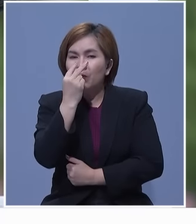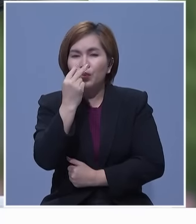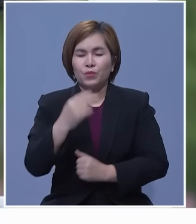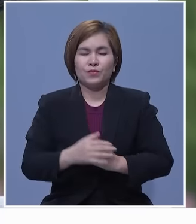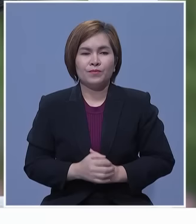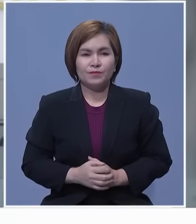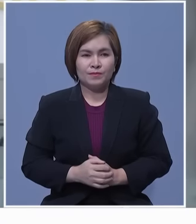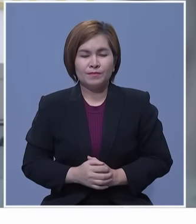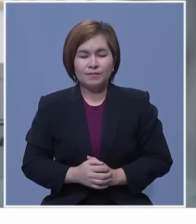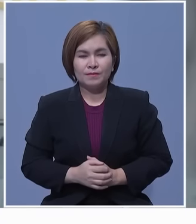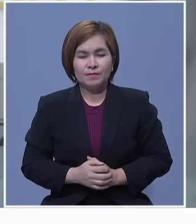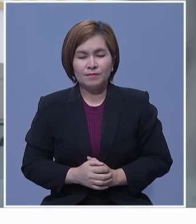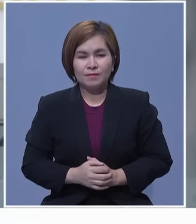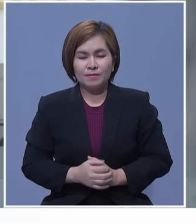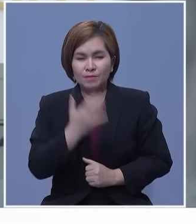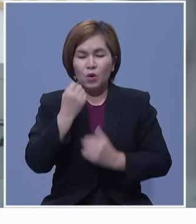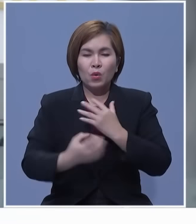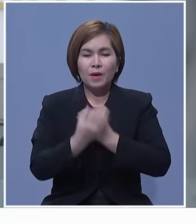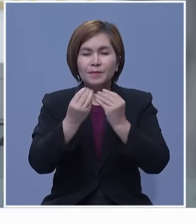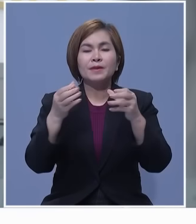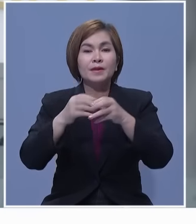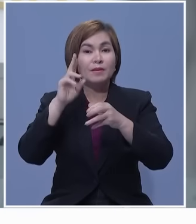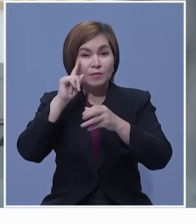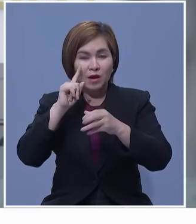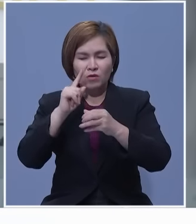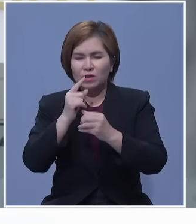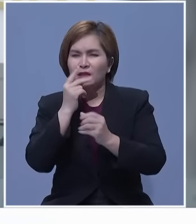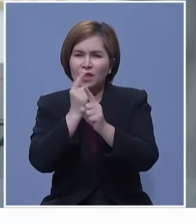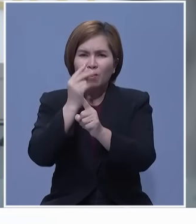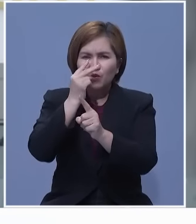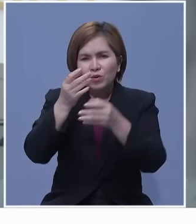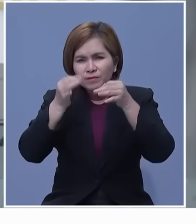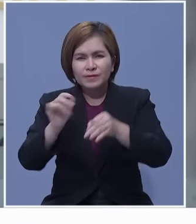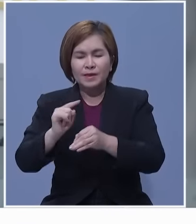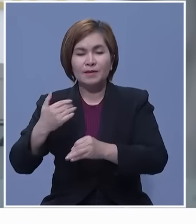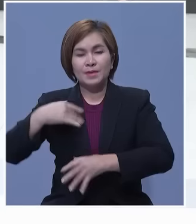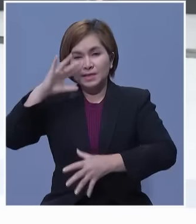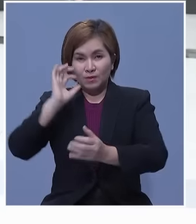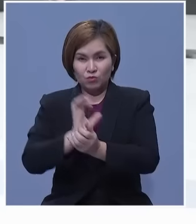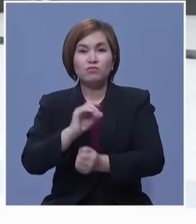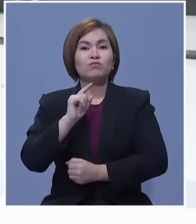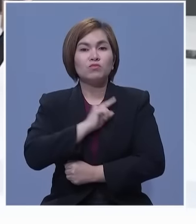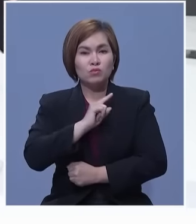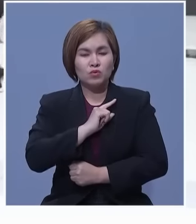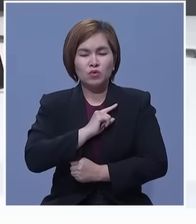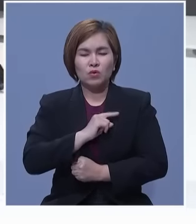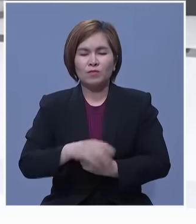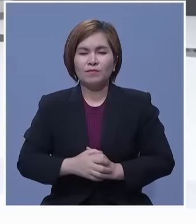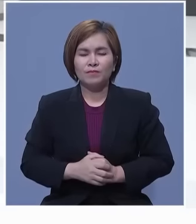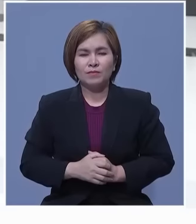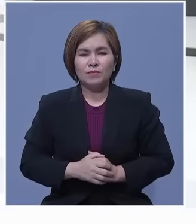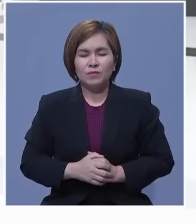าลรัฐธรรมนูญเพื่อให้สื่อมวลชนนั้นติดตามค่ะนอกจากนี้นะคะยังมีตำรวจจากกองบังคับการตำรวจนครบาล2จ